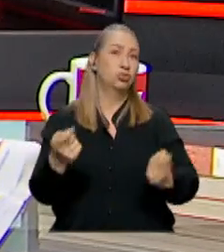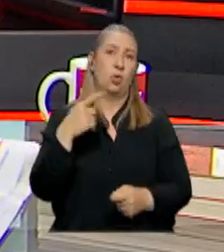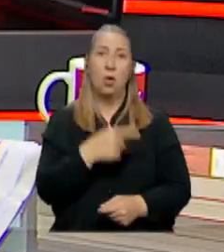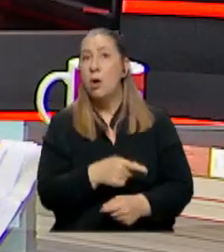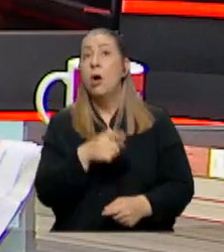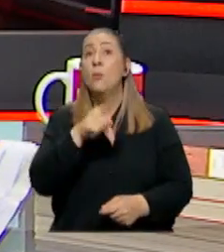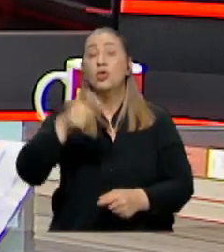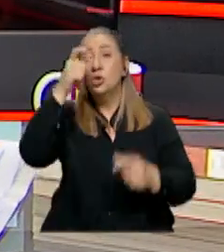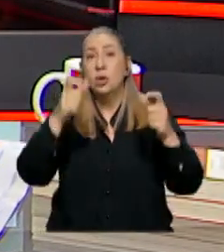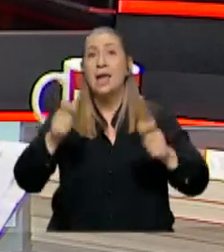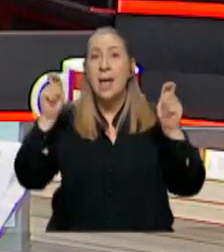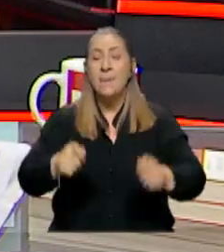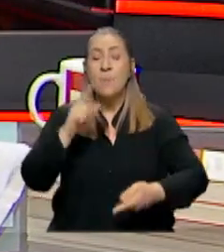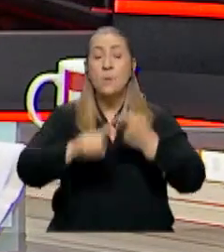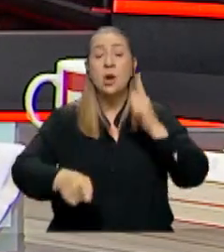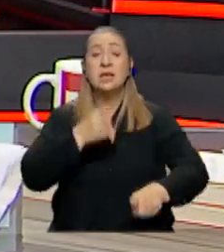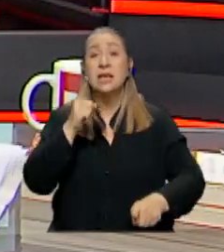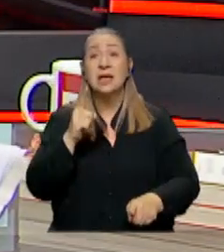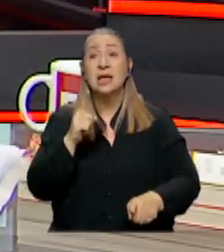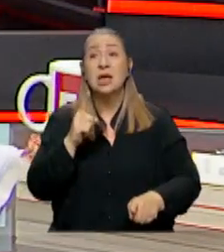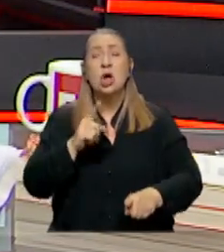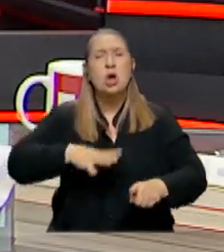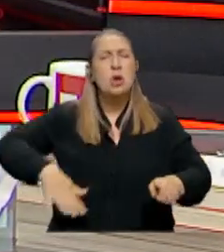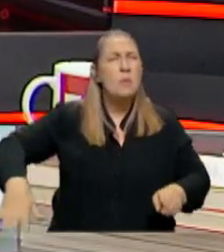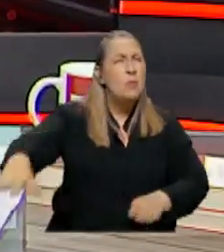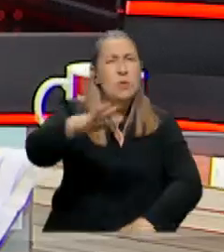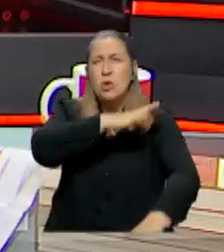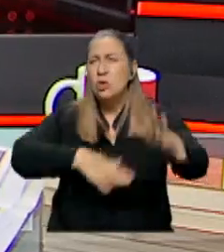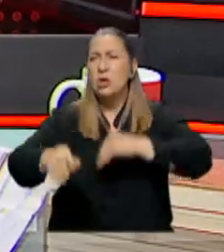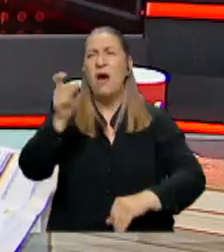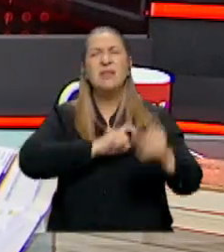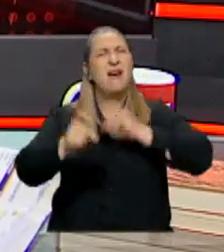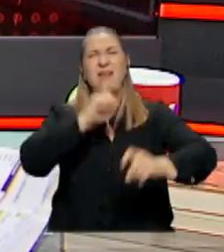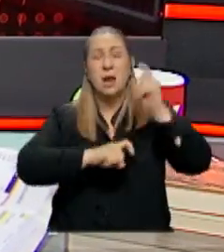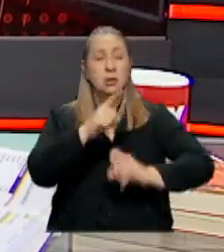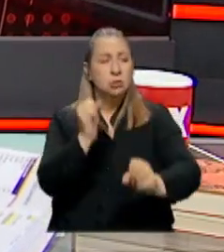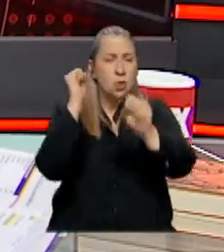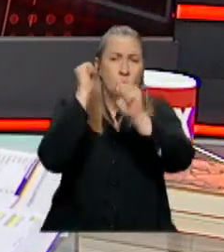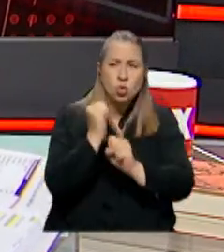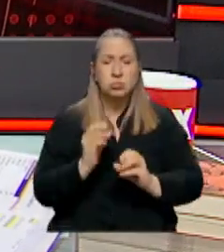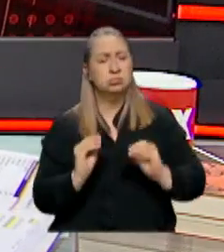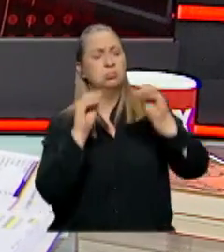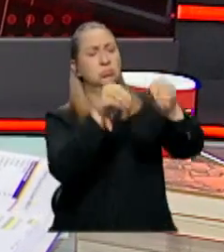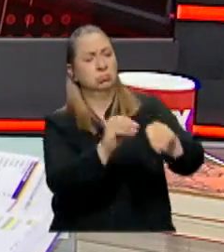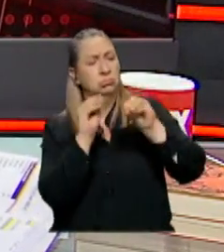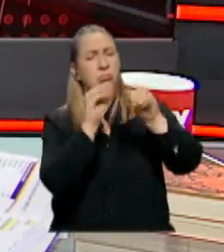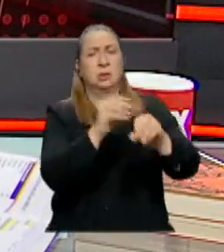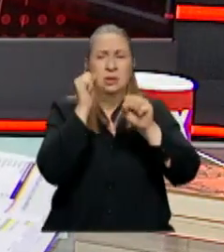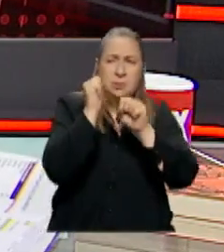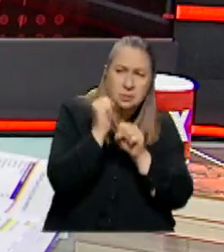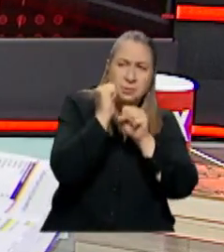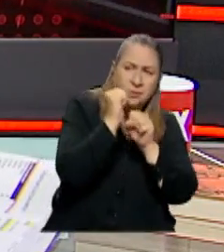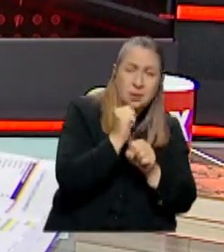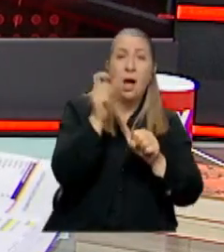çalışıyor. Bu ülkede yapılan siyasi bütün hataların külfeti onların sırtına yükleniyor. Bu insanların sırtına yükleniyor.